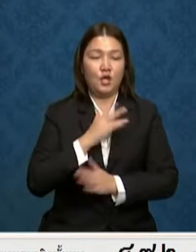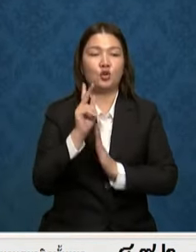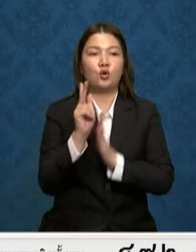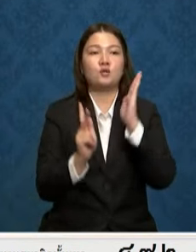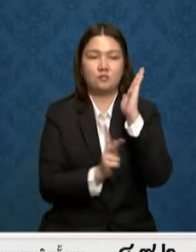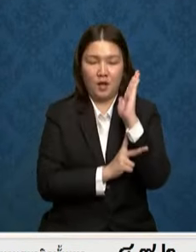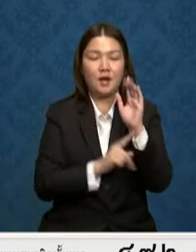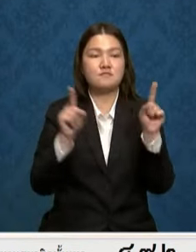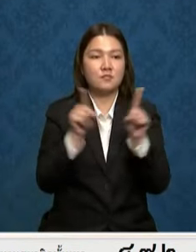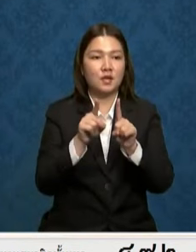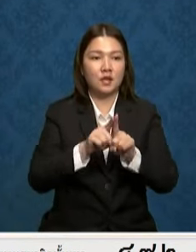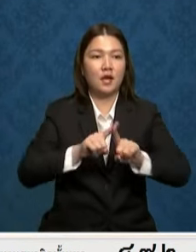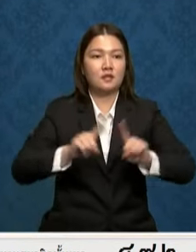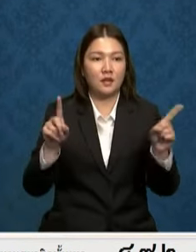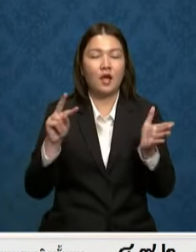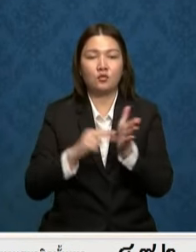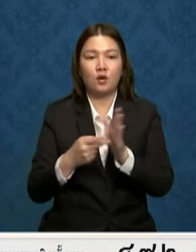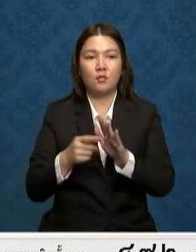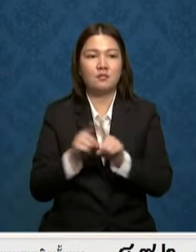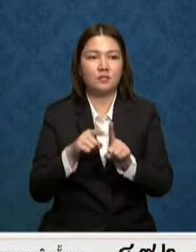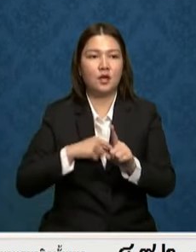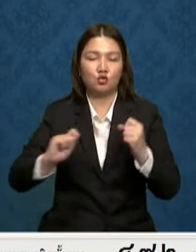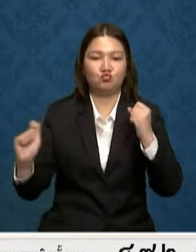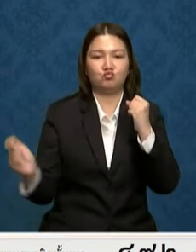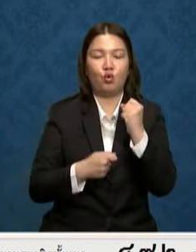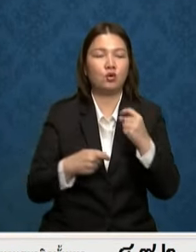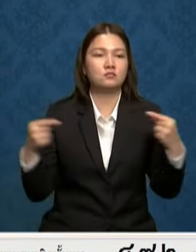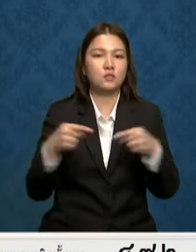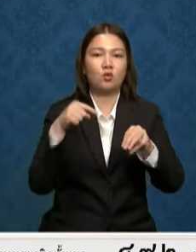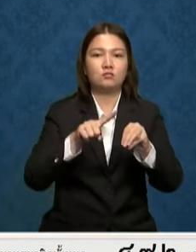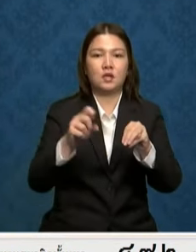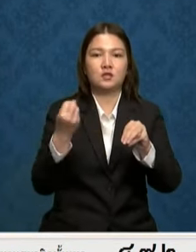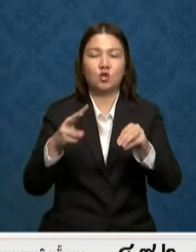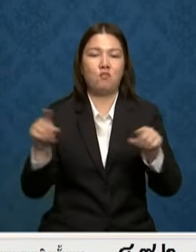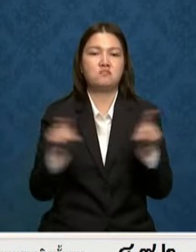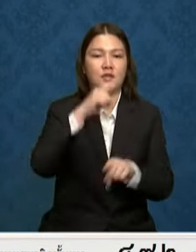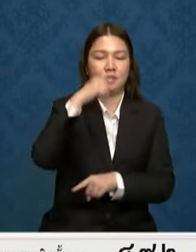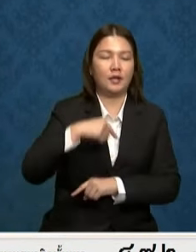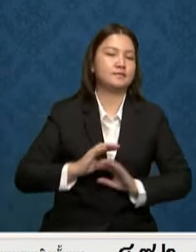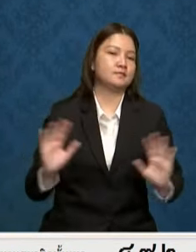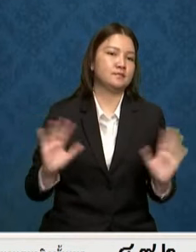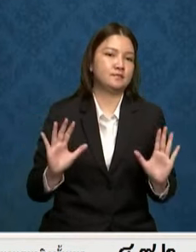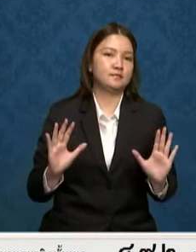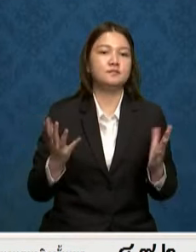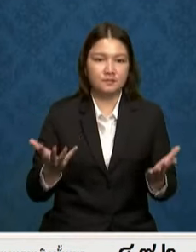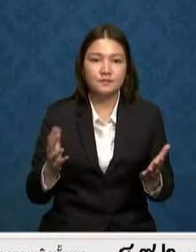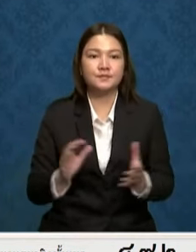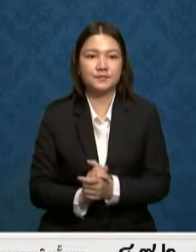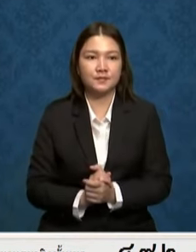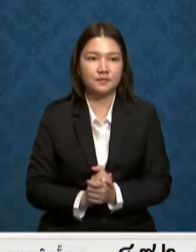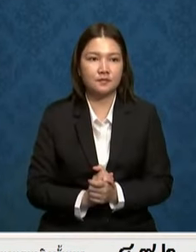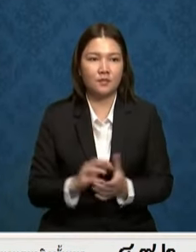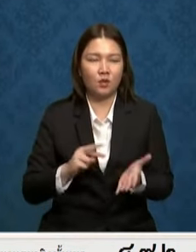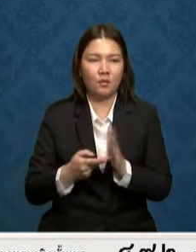ลักษณะเดียวกันแต่ก็ไม่เคยมีการใช้ในลักษณะเดียวกับมาตรา112ของไทยนะครับเพราะฉะนั้นจริงๆคำกล่าวตรงนี้เนี่ยเอ่อมันมันตี